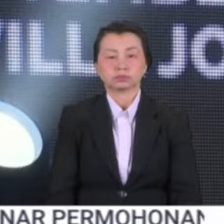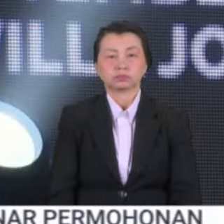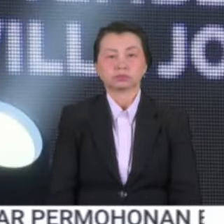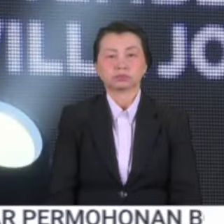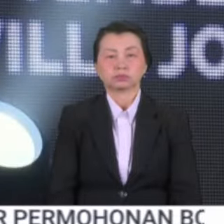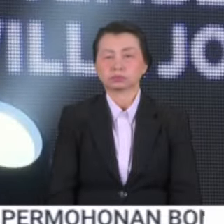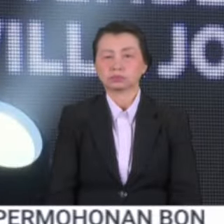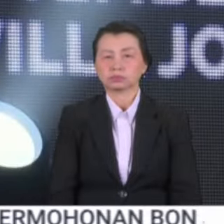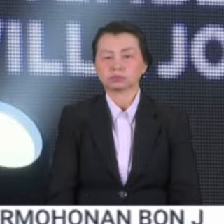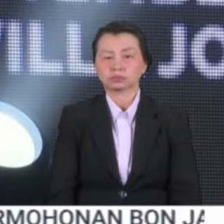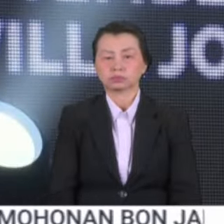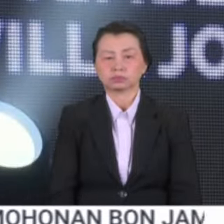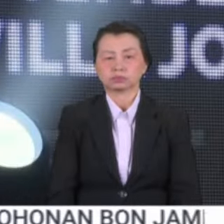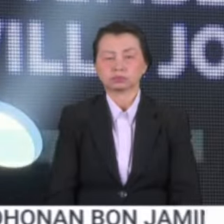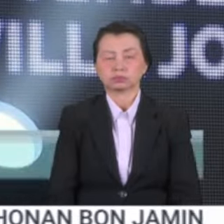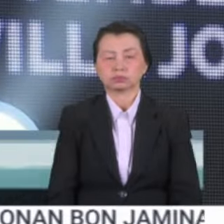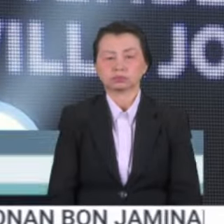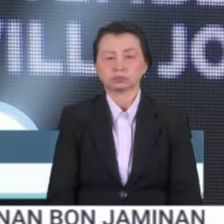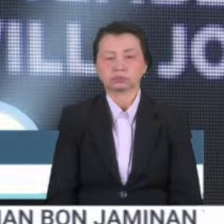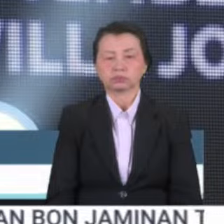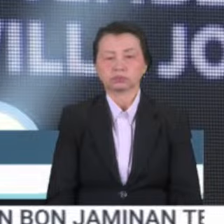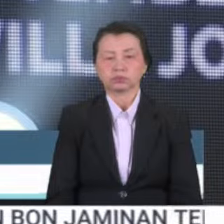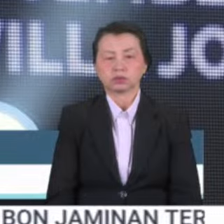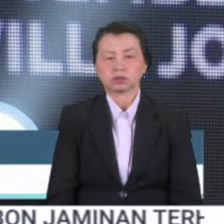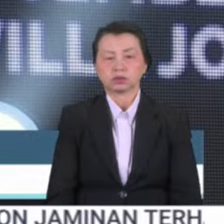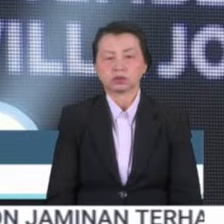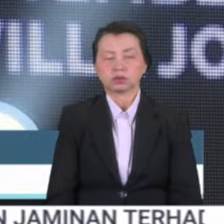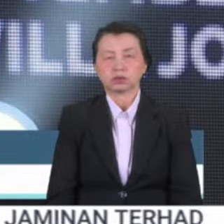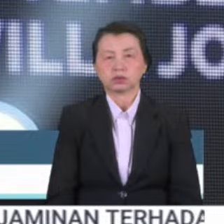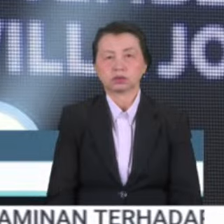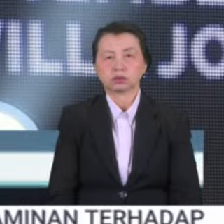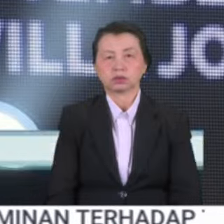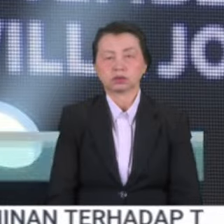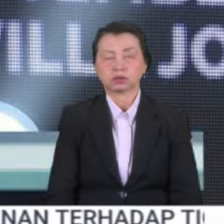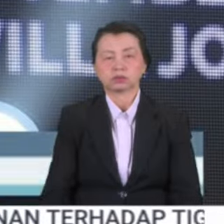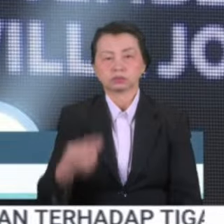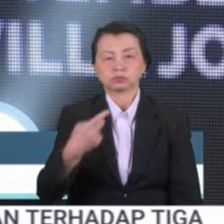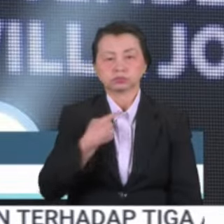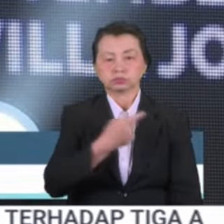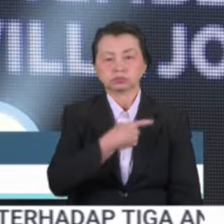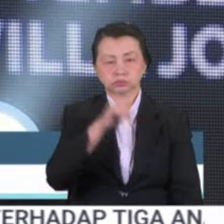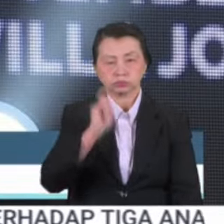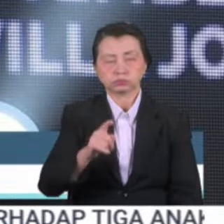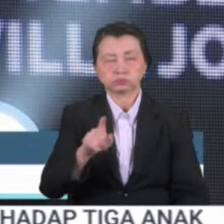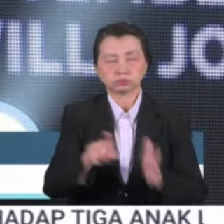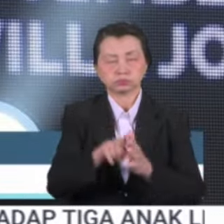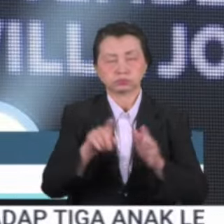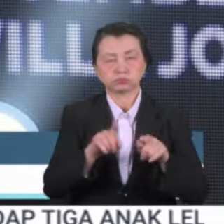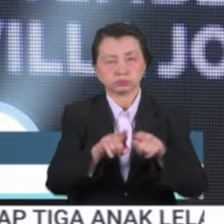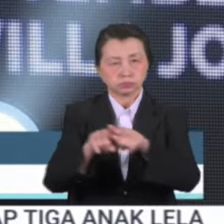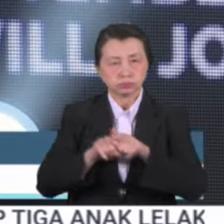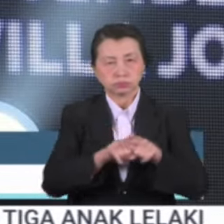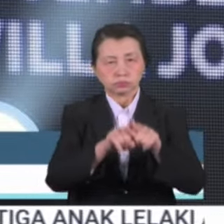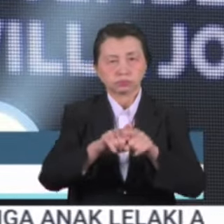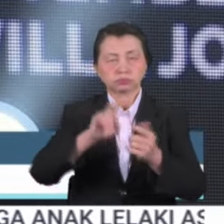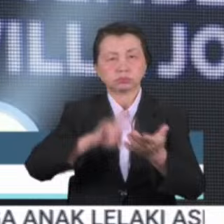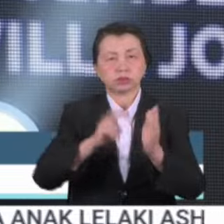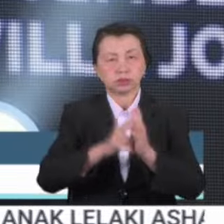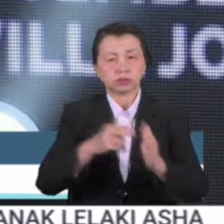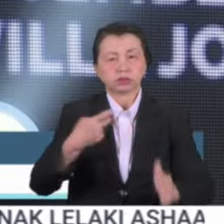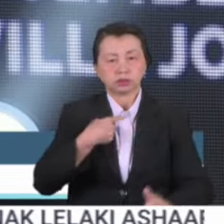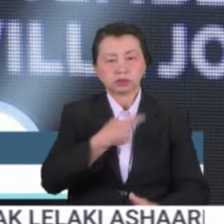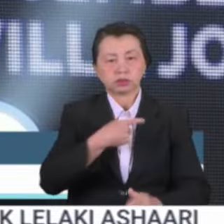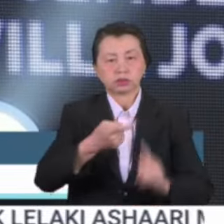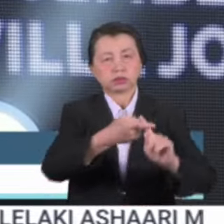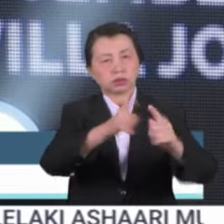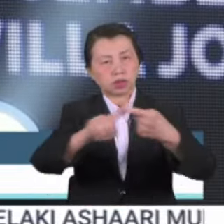Sampai dari sekarang, kita masih mengekalkan dasar kita, dasar berkecuali. Maknanya kita